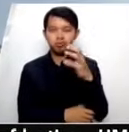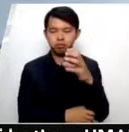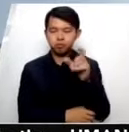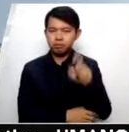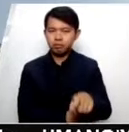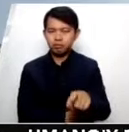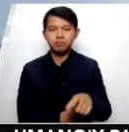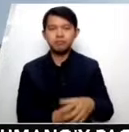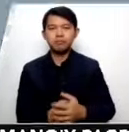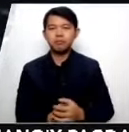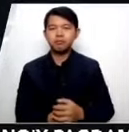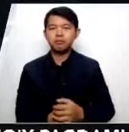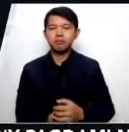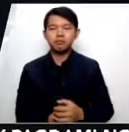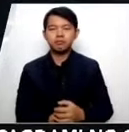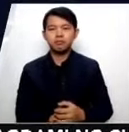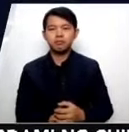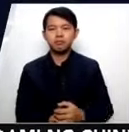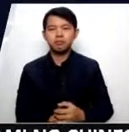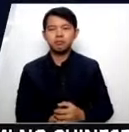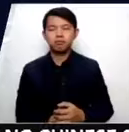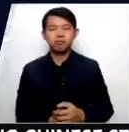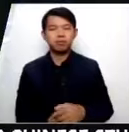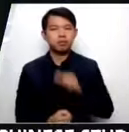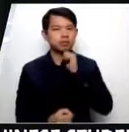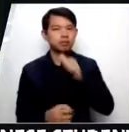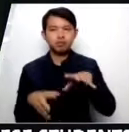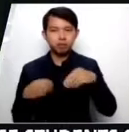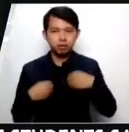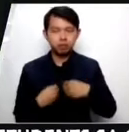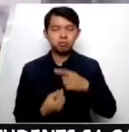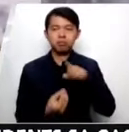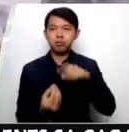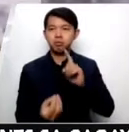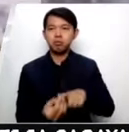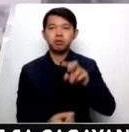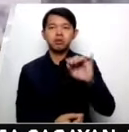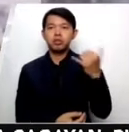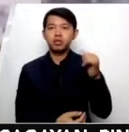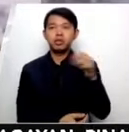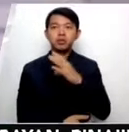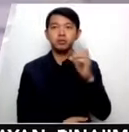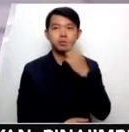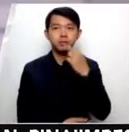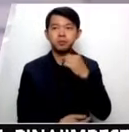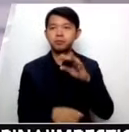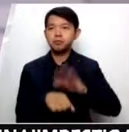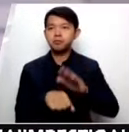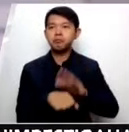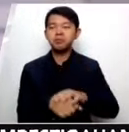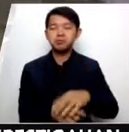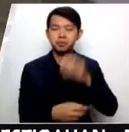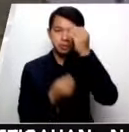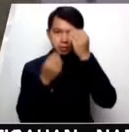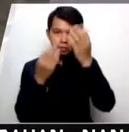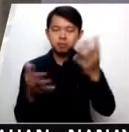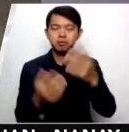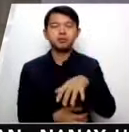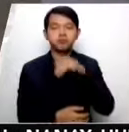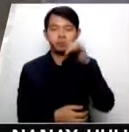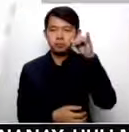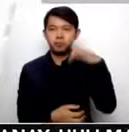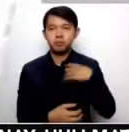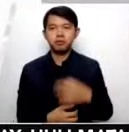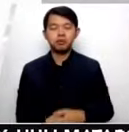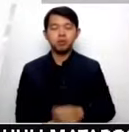nakaalarma ang red at yellow alert status ng ngcp kahapon ayon kay senator Sherwin galan ilang beses raw nilang sinabihan ng